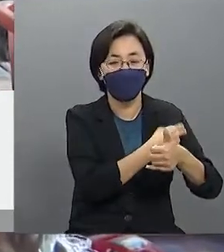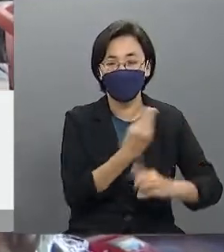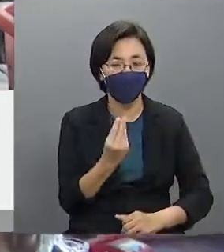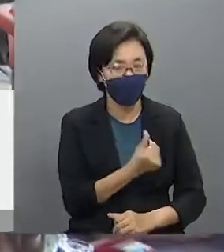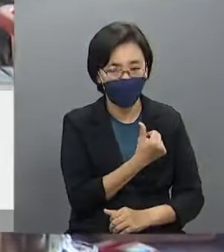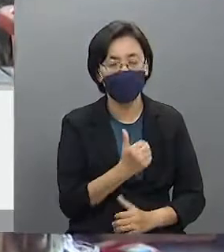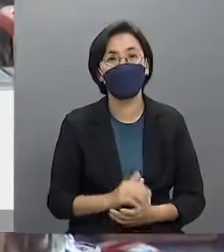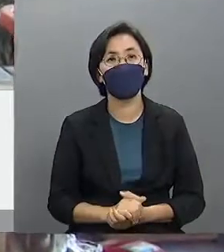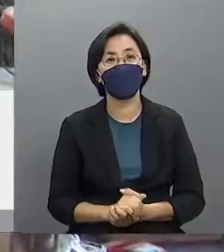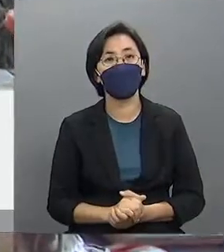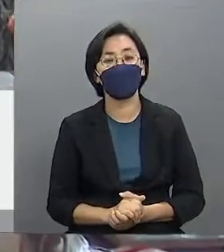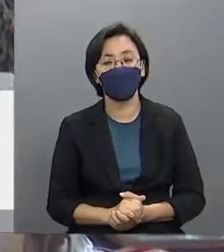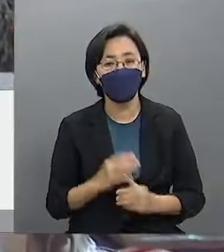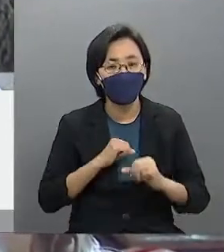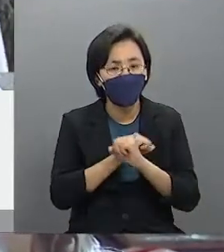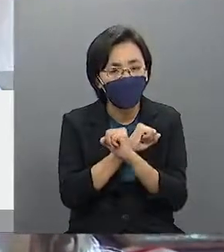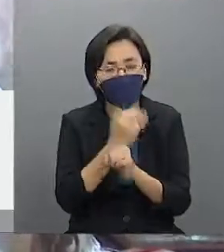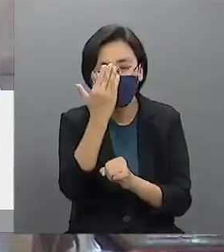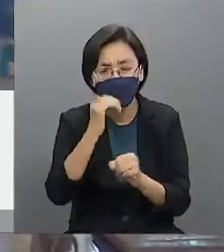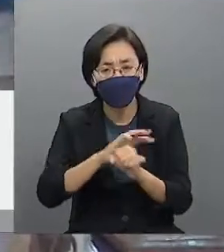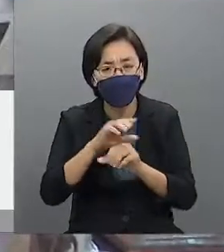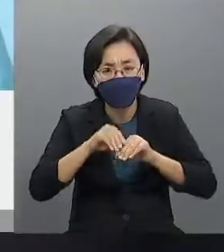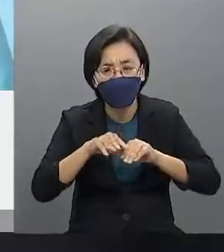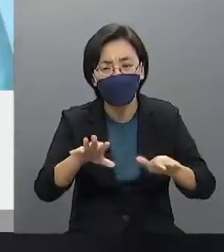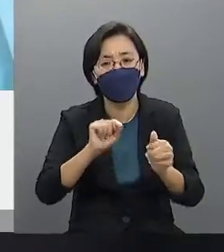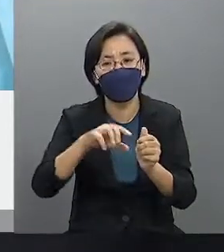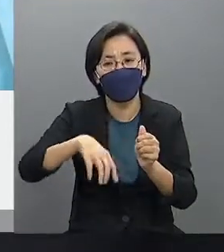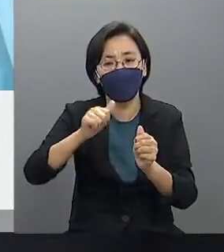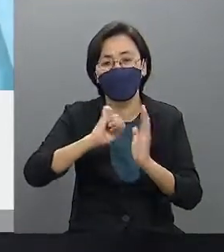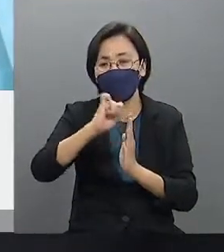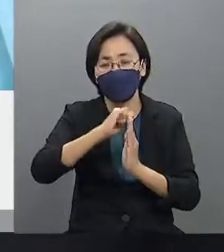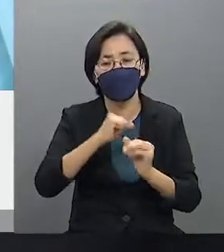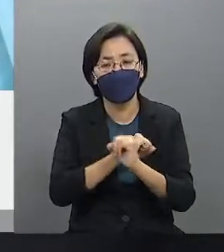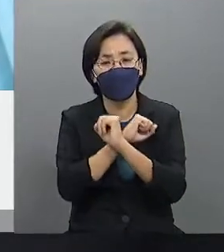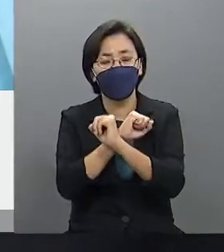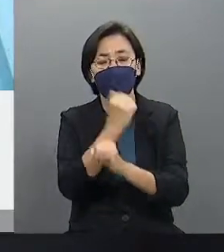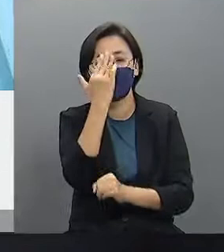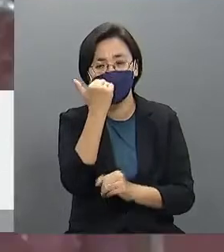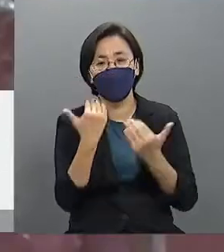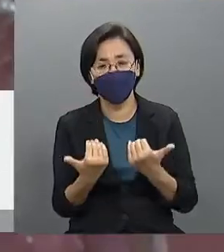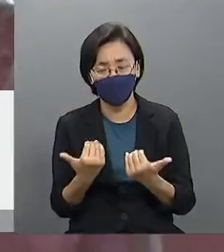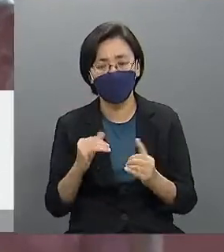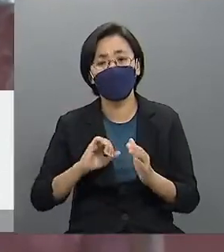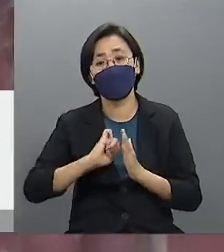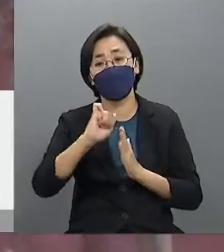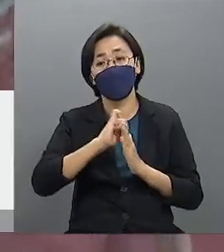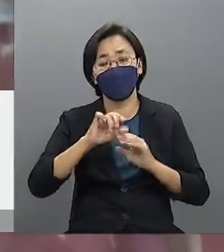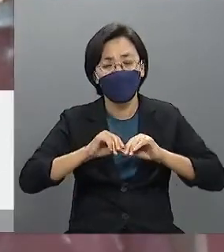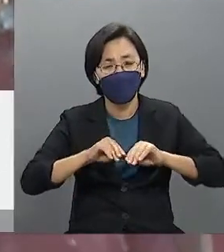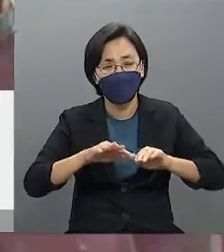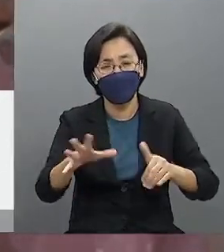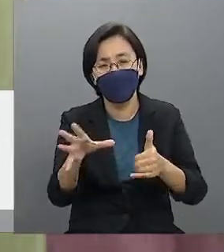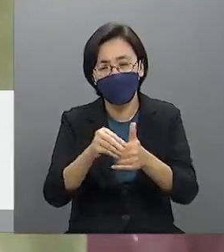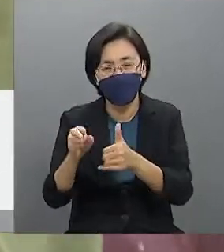บคุมและป้องกันการแพร่ระบาดในพื้นที่อำเภอเมืองเชียงใหม่หลังจากสถานการณ์การแพร่ระบาดในพื้นที่ยังมีจำนวนผู้ติด